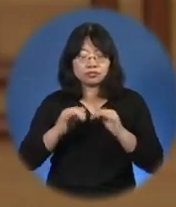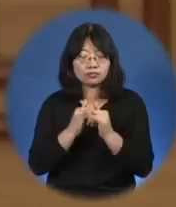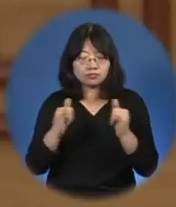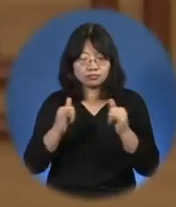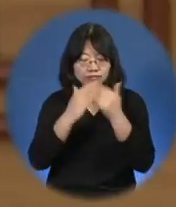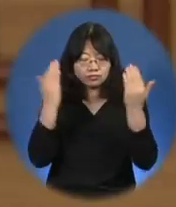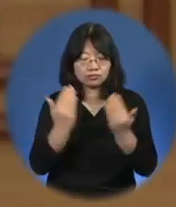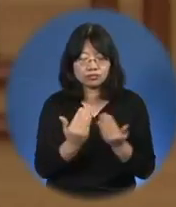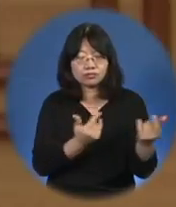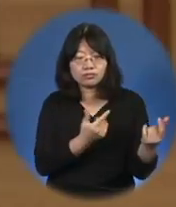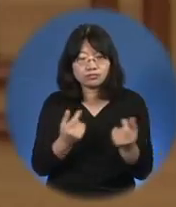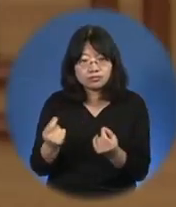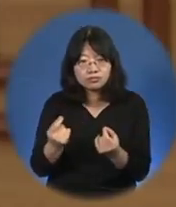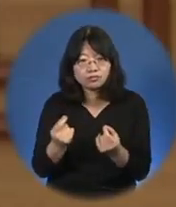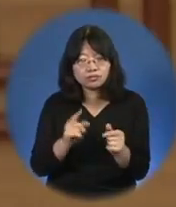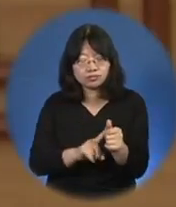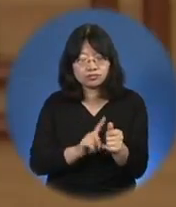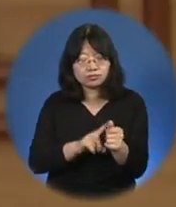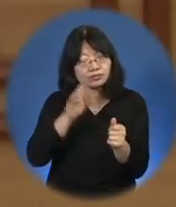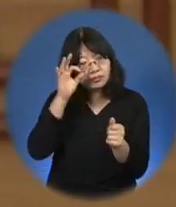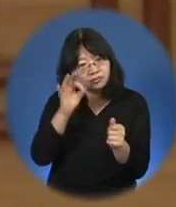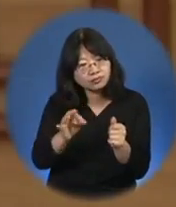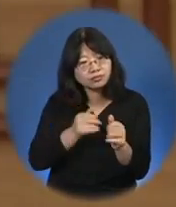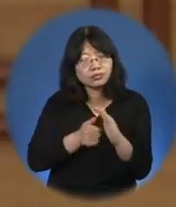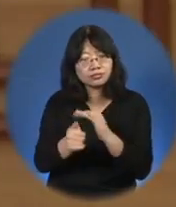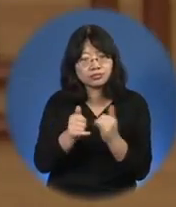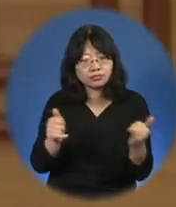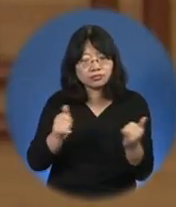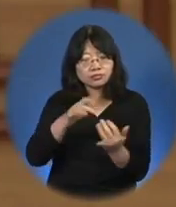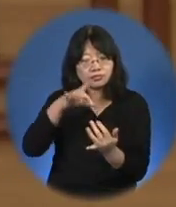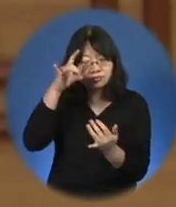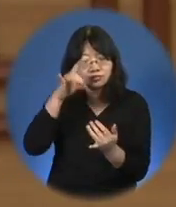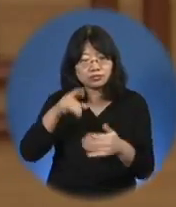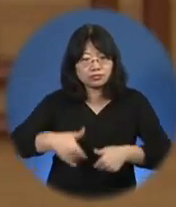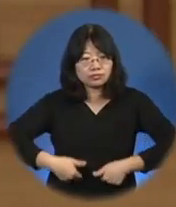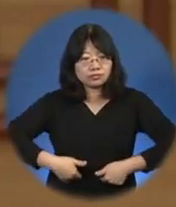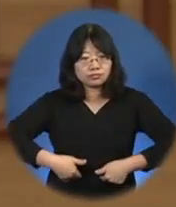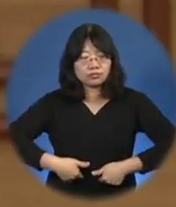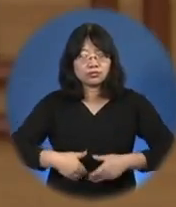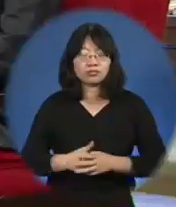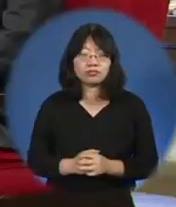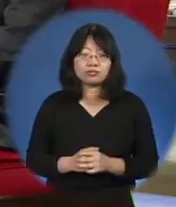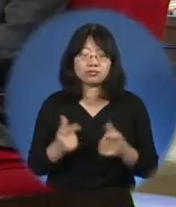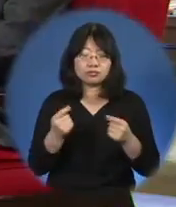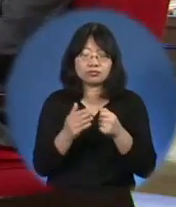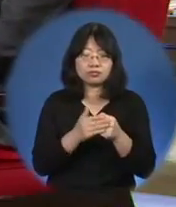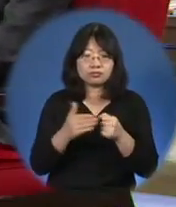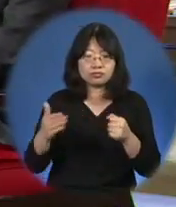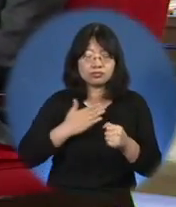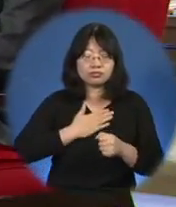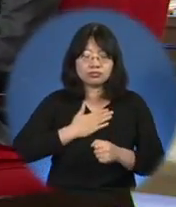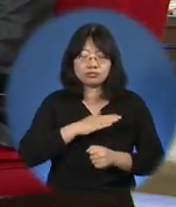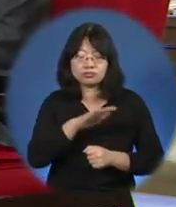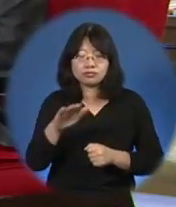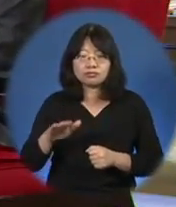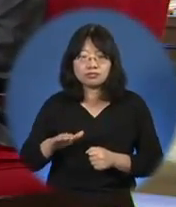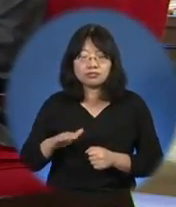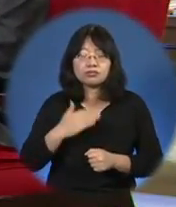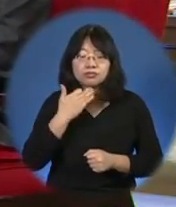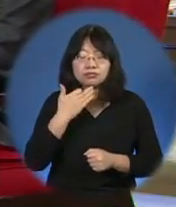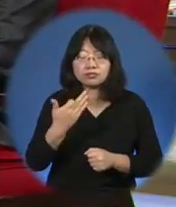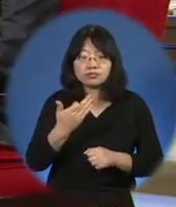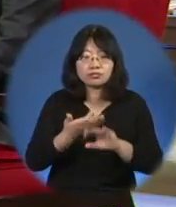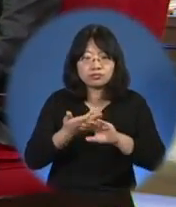국민 전체를 대상으로 한 대표자를 선정하는 것이 필요하다. 그래서 저희가 이제